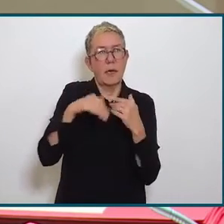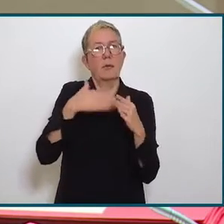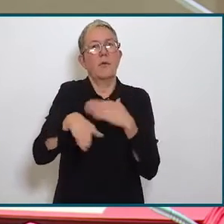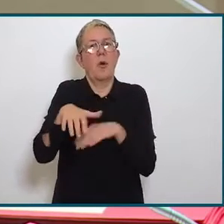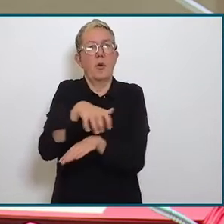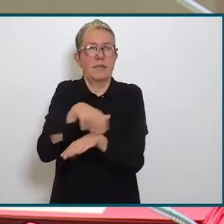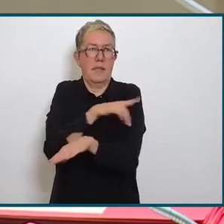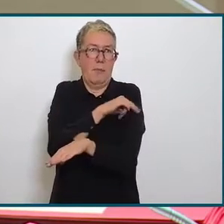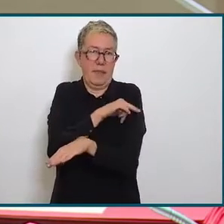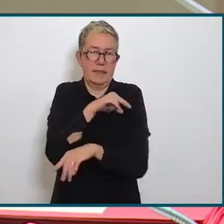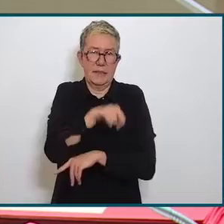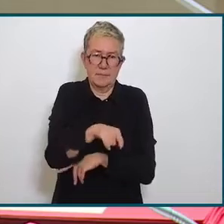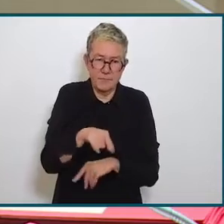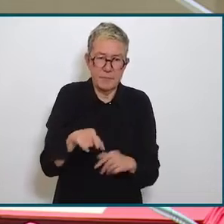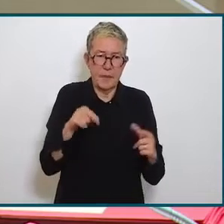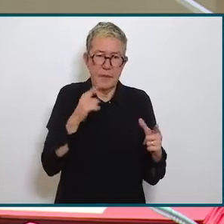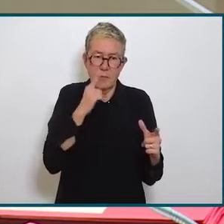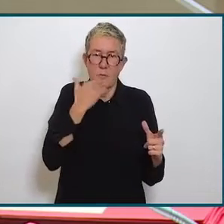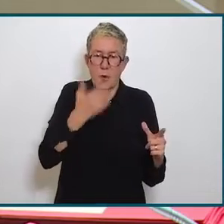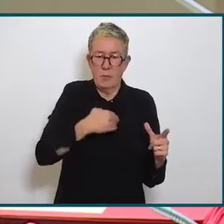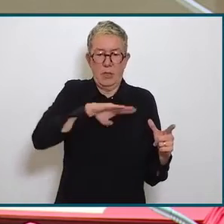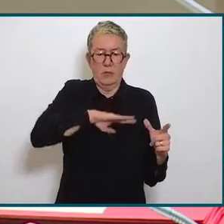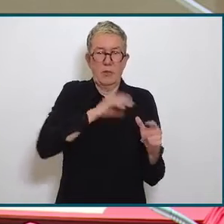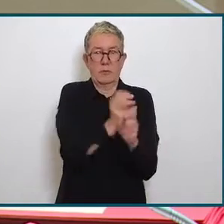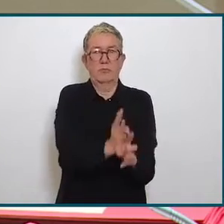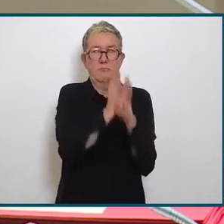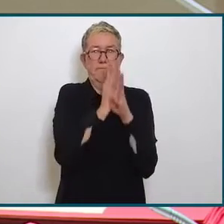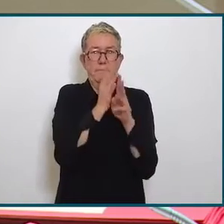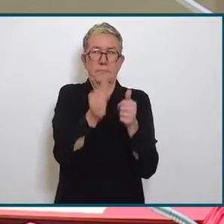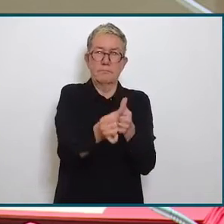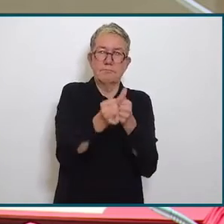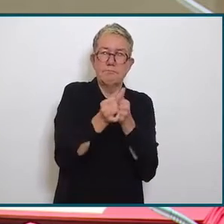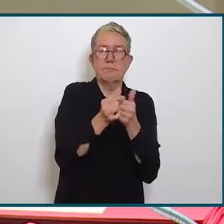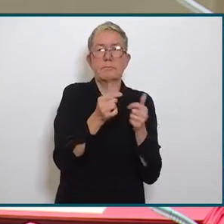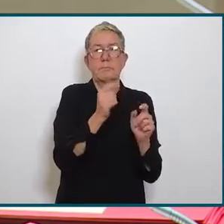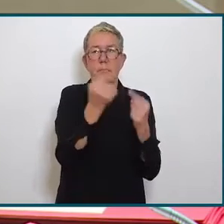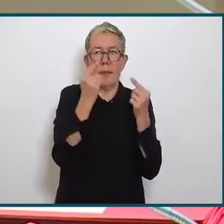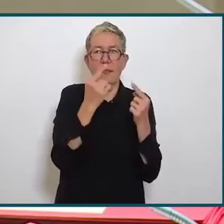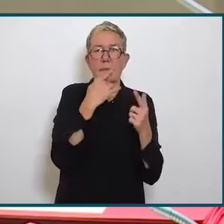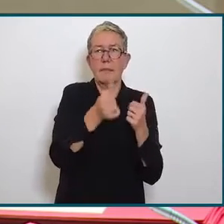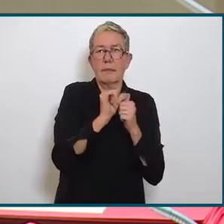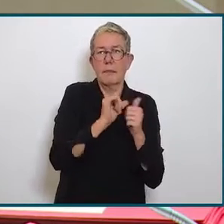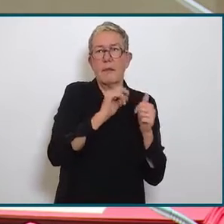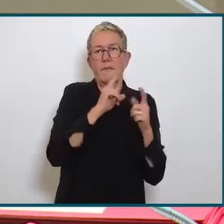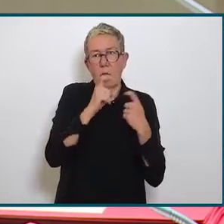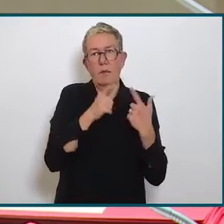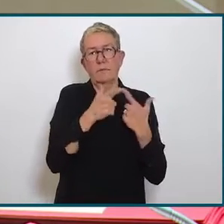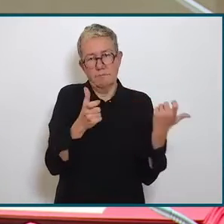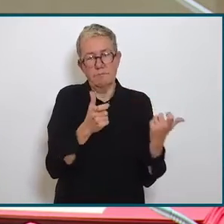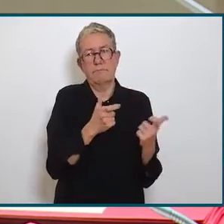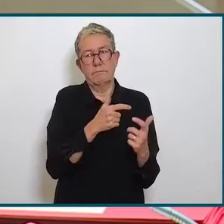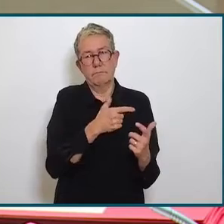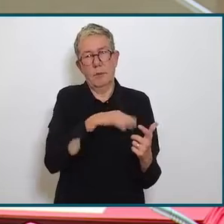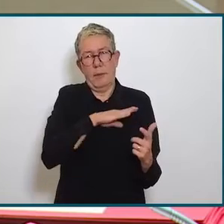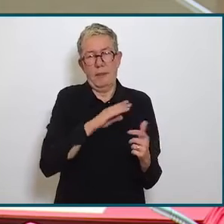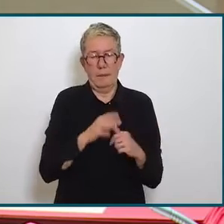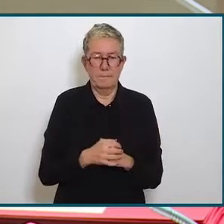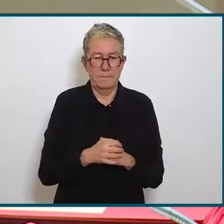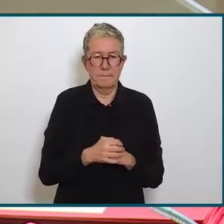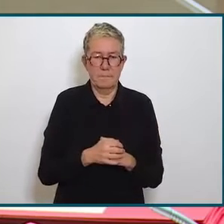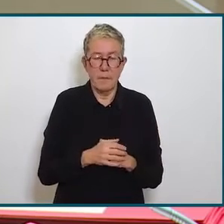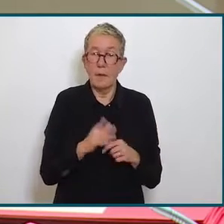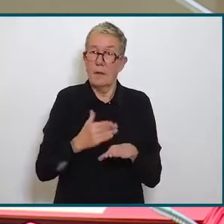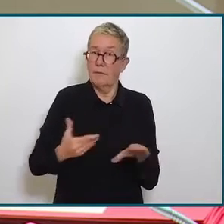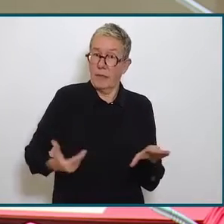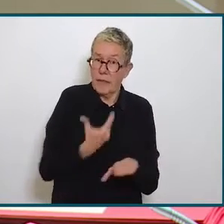afin d'améliorer la prise en charge globale des personnes qui viennent porter plainte à Colbert. En résumé, les victimes et leur accompagnement sont bien